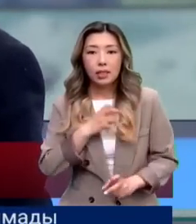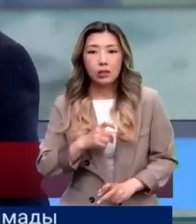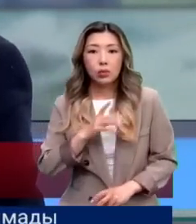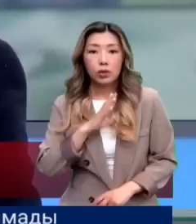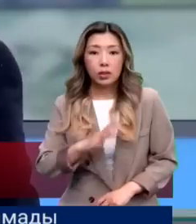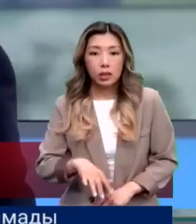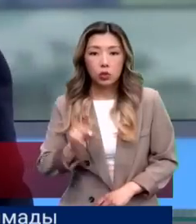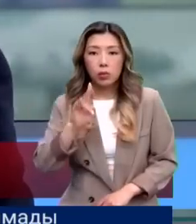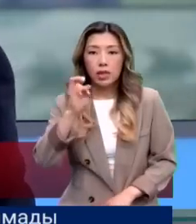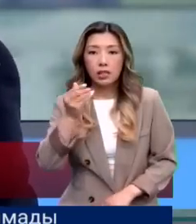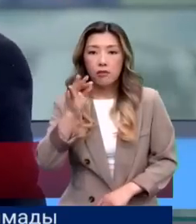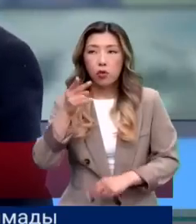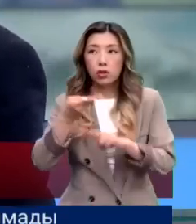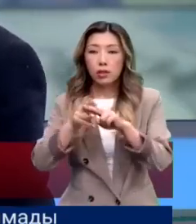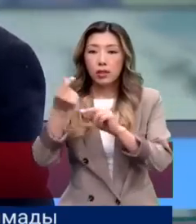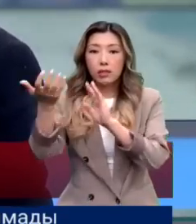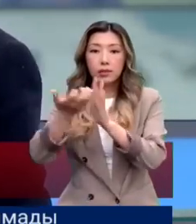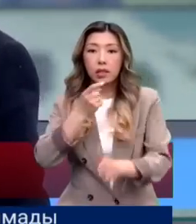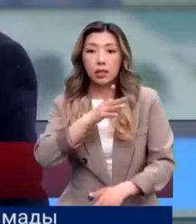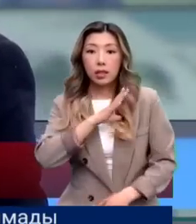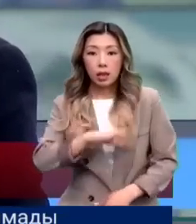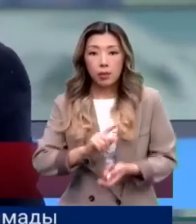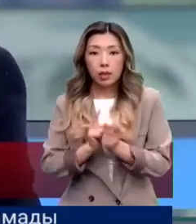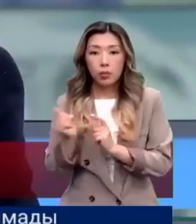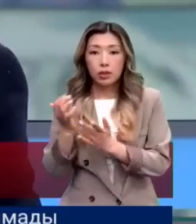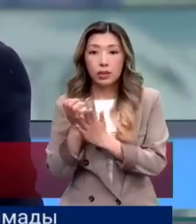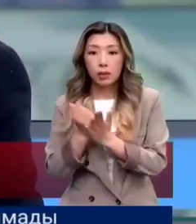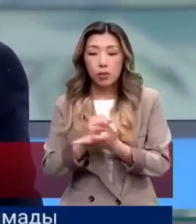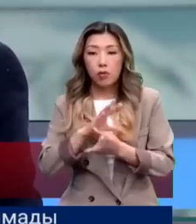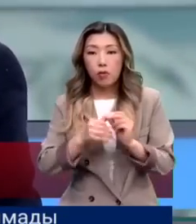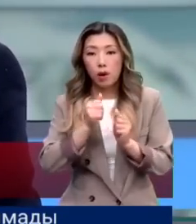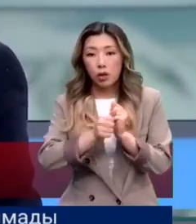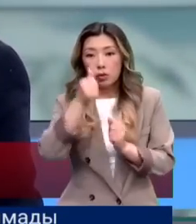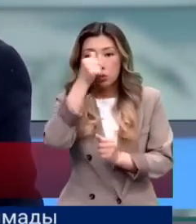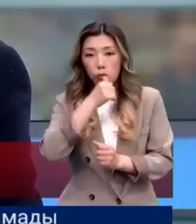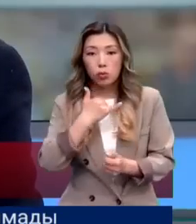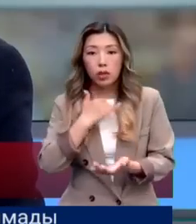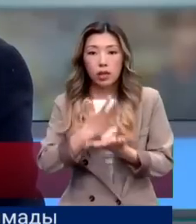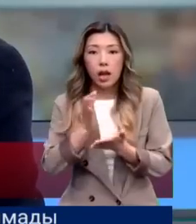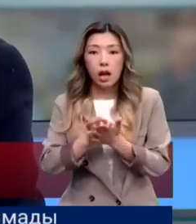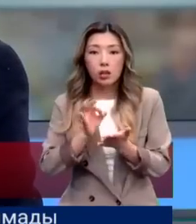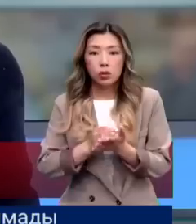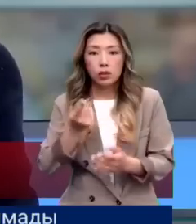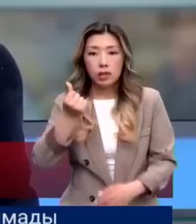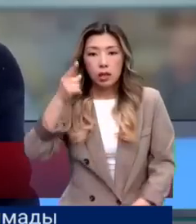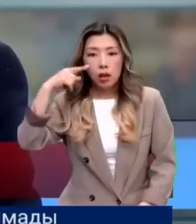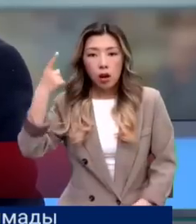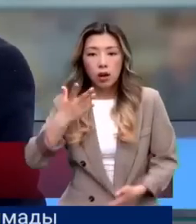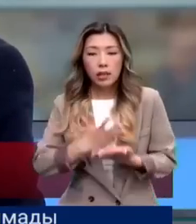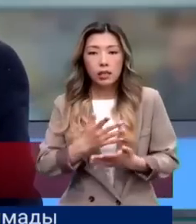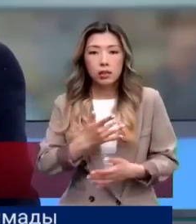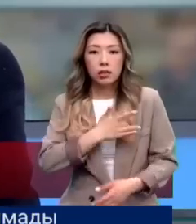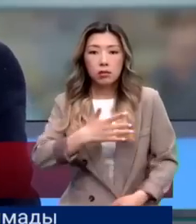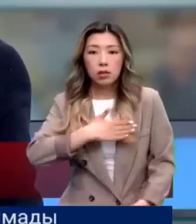используя резервы национального фонда. Кроме того, каждый год мы заслушиваем отчет счетного комитета. Там огромные суммы недоосвоения, огромные